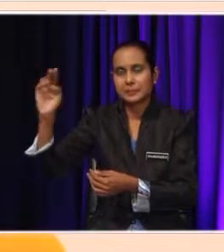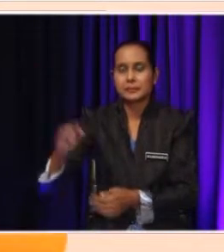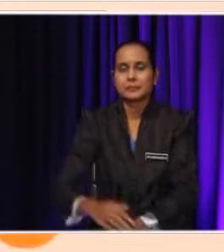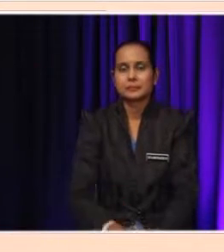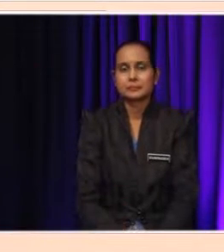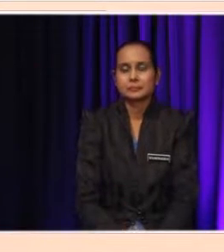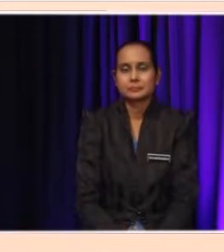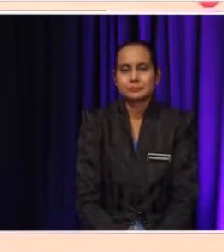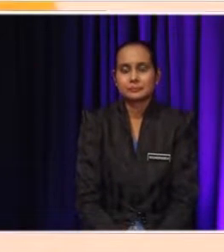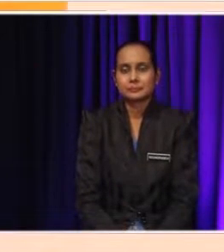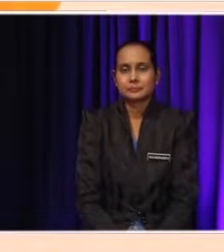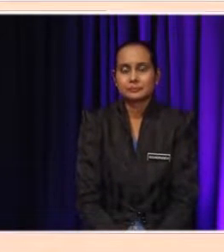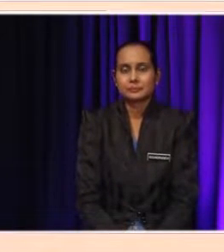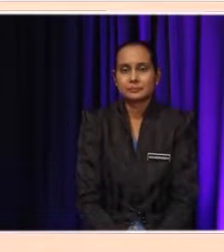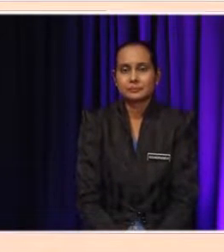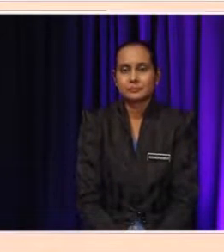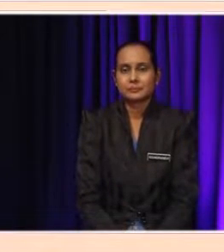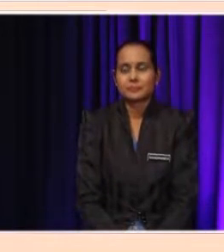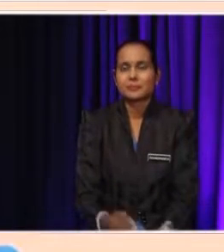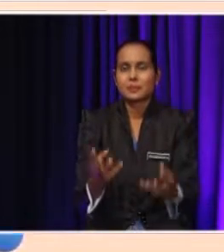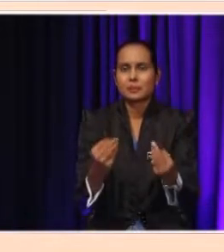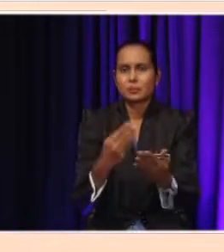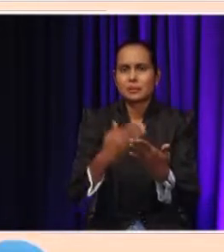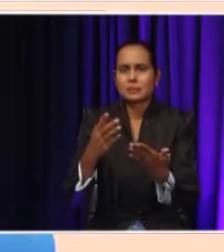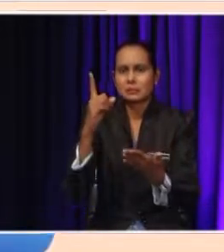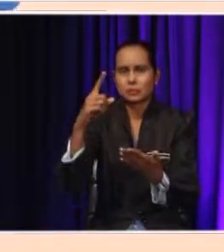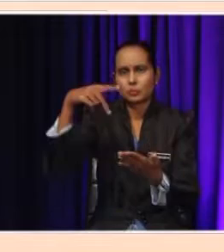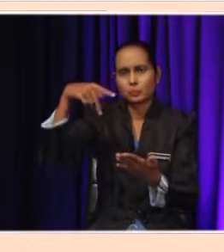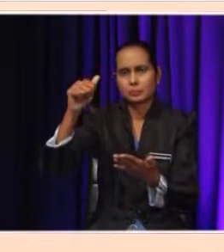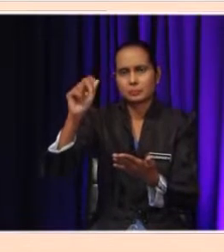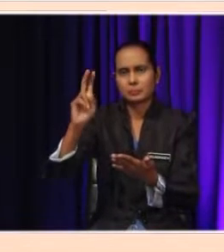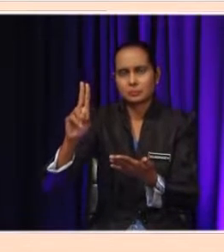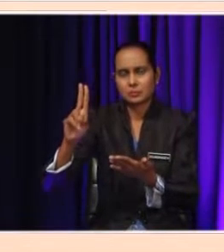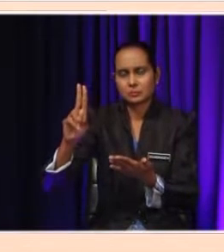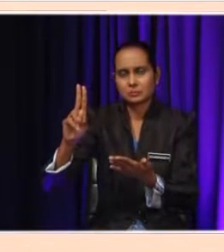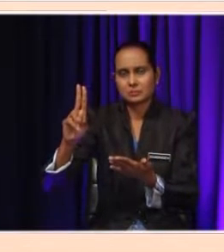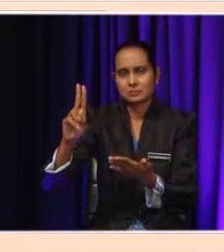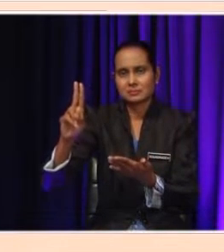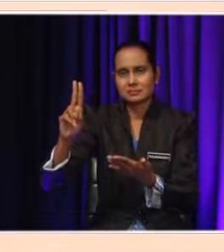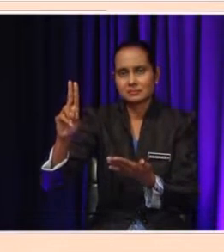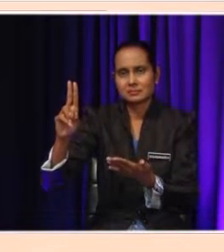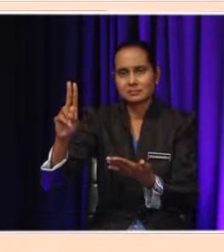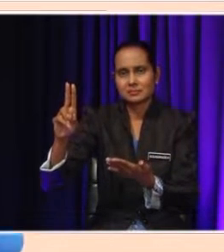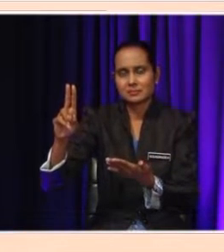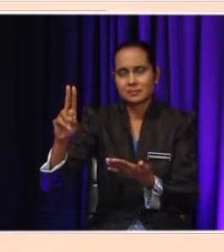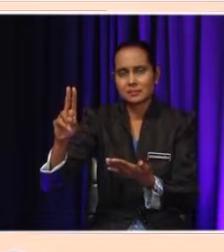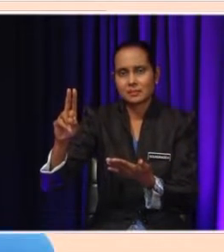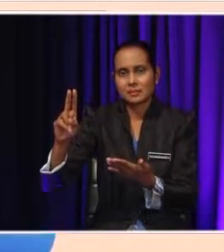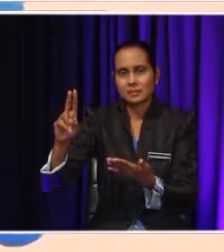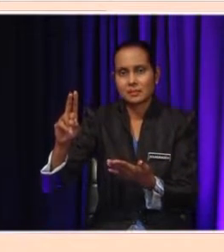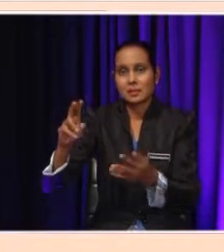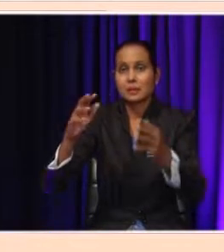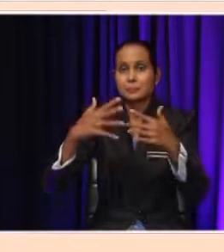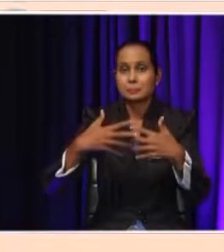kalau beli satu PAUD saya akan tengok Hm kena buka satu benih yang besar ataupun